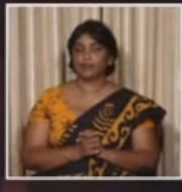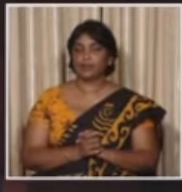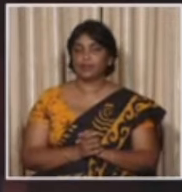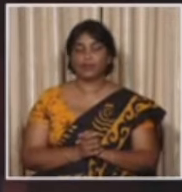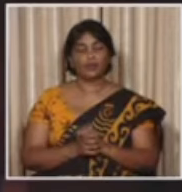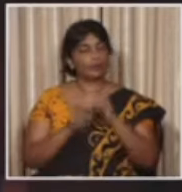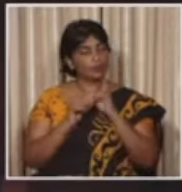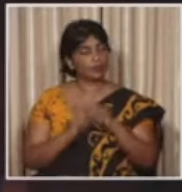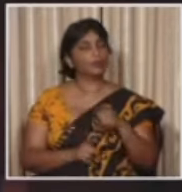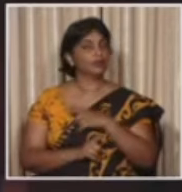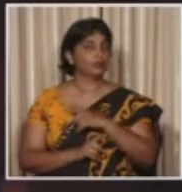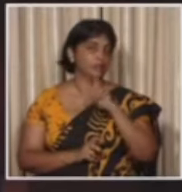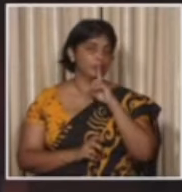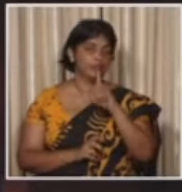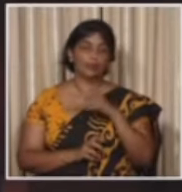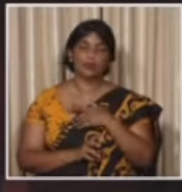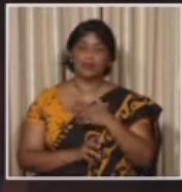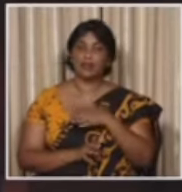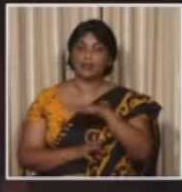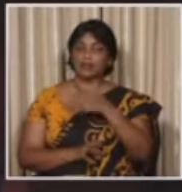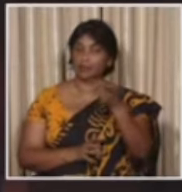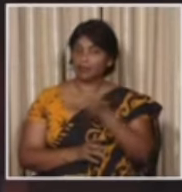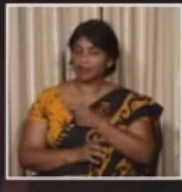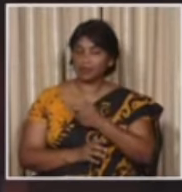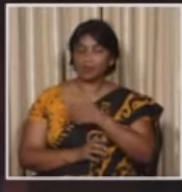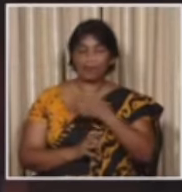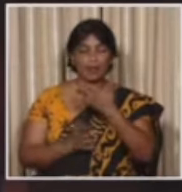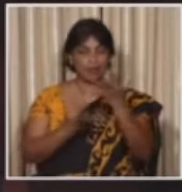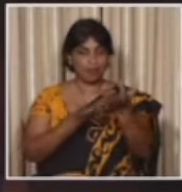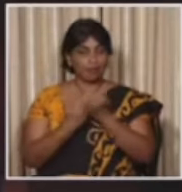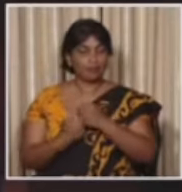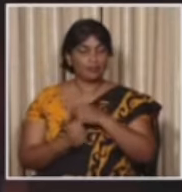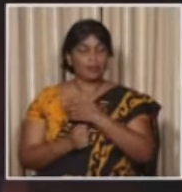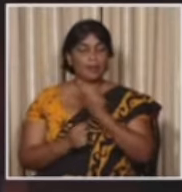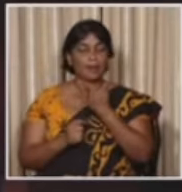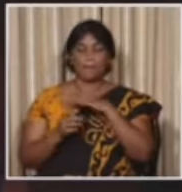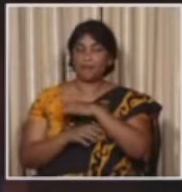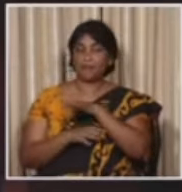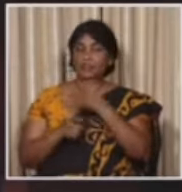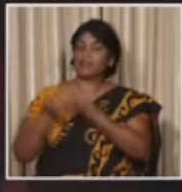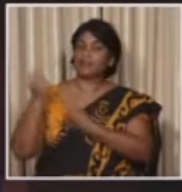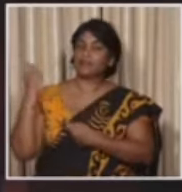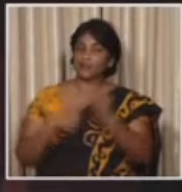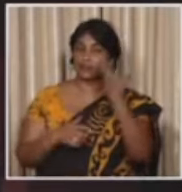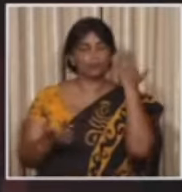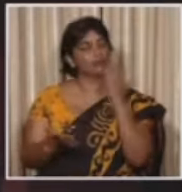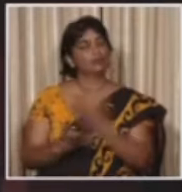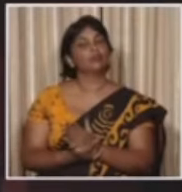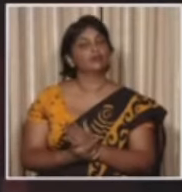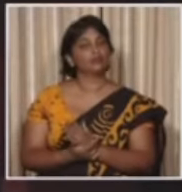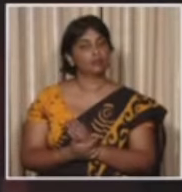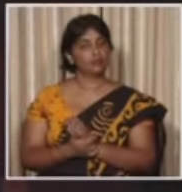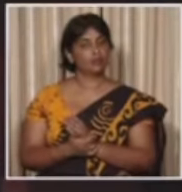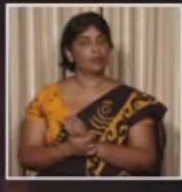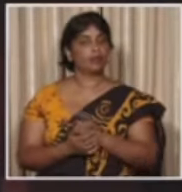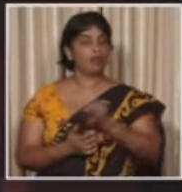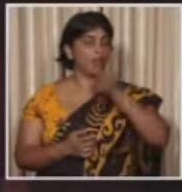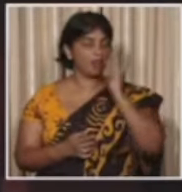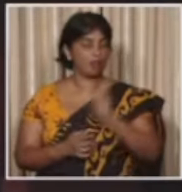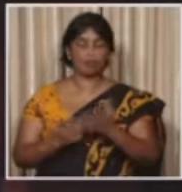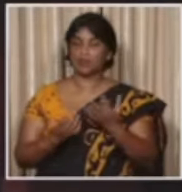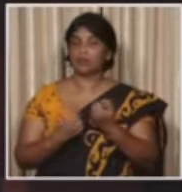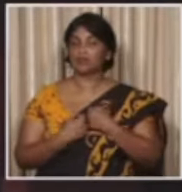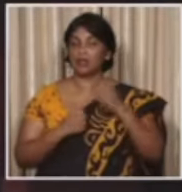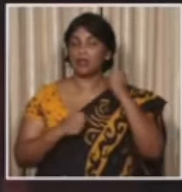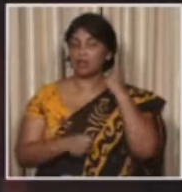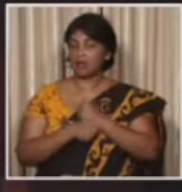ඒ වගේම මම කියන්න කැමතියි පරාටේ නීතිය මගින් අපේට තබන ලද දේපළ වෙන්දේසි කිරීම අත්හිටුවමින් අනුමැතිය ලැබුණු දින සිට